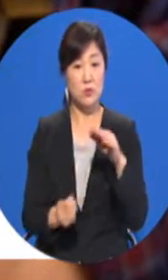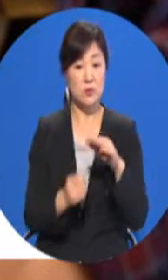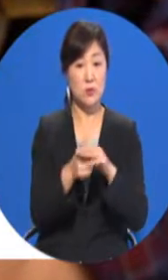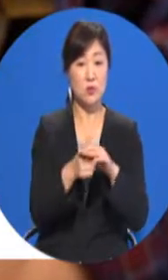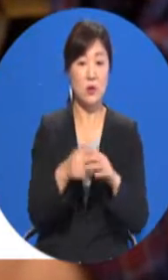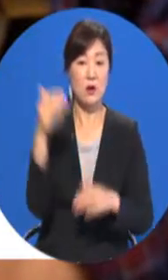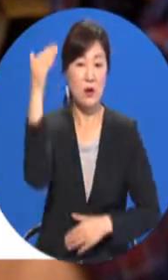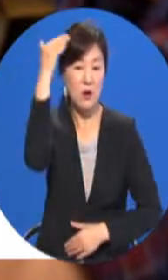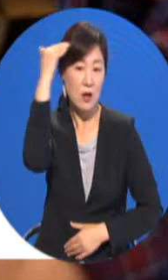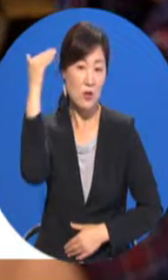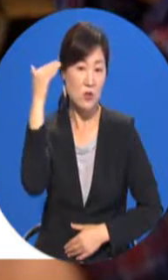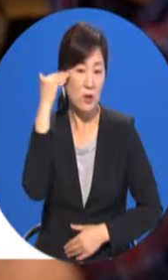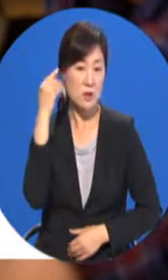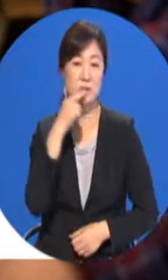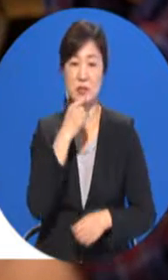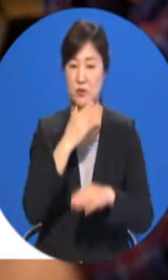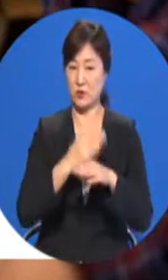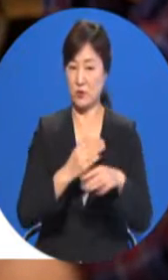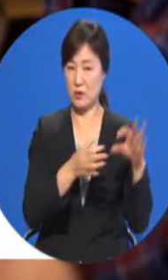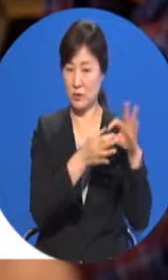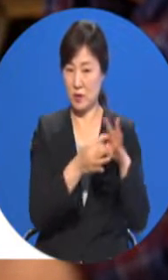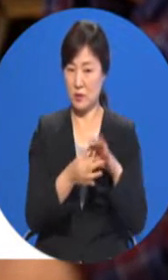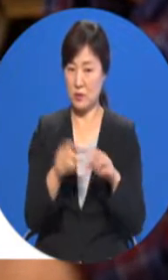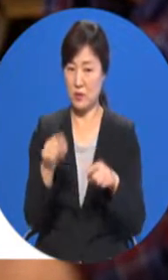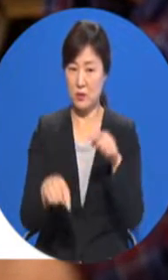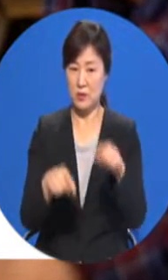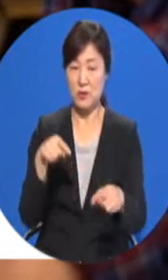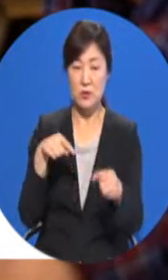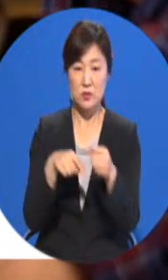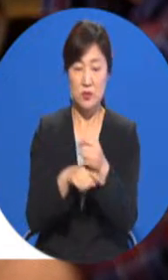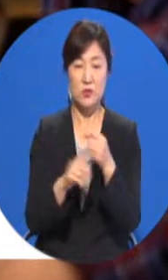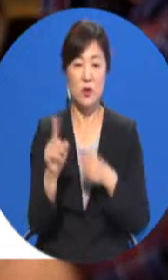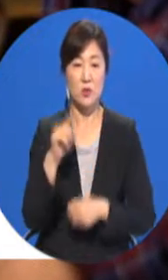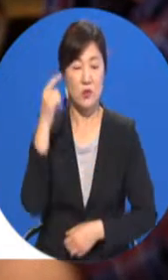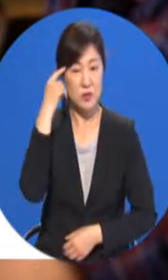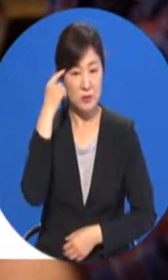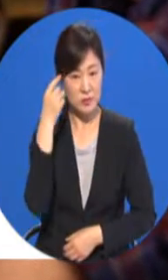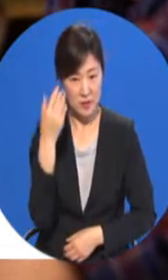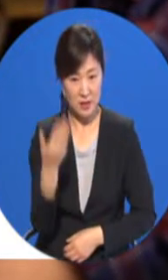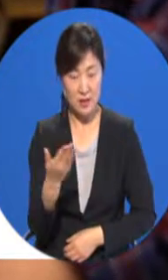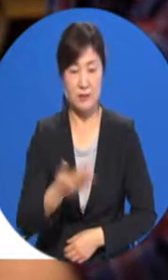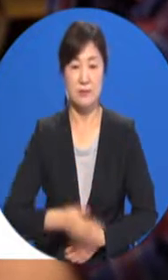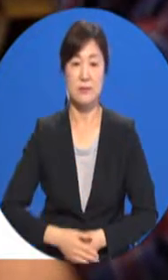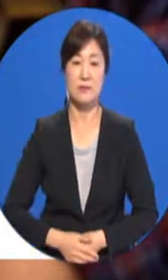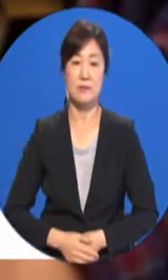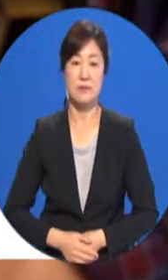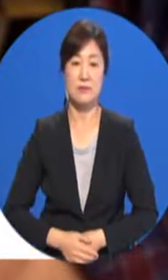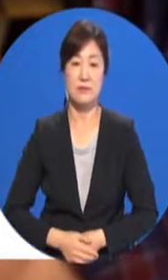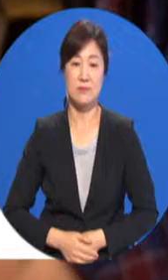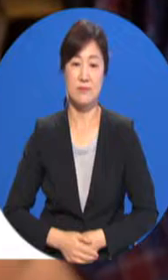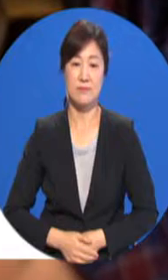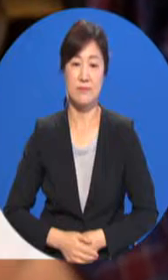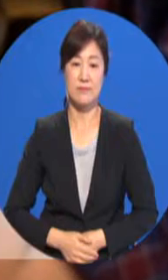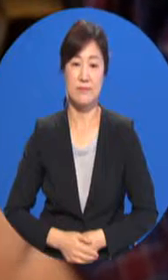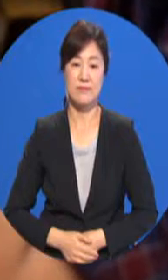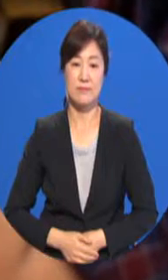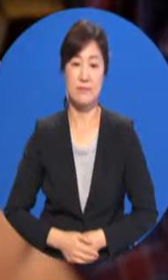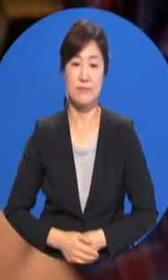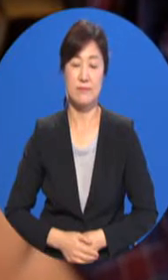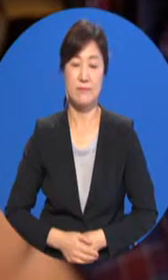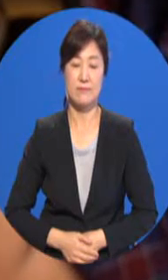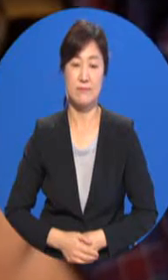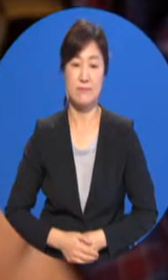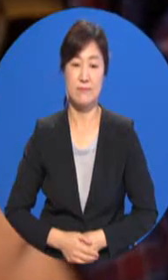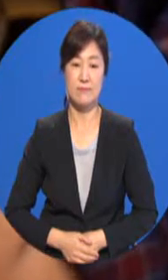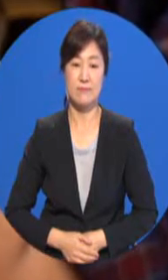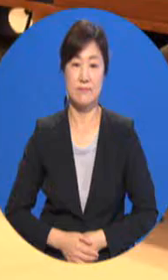of starting and then it was a regress. So what were the particular things of South Korea which helped to